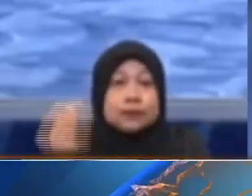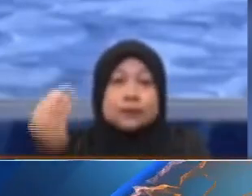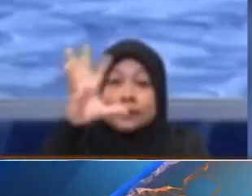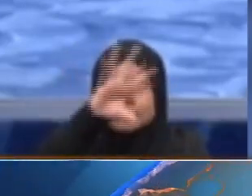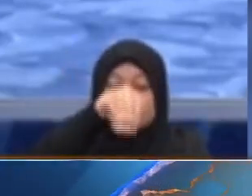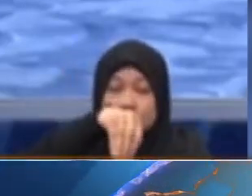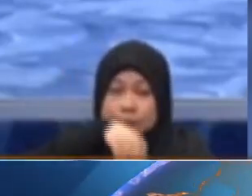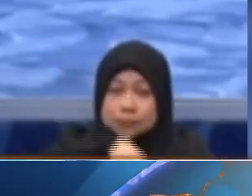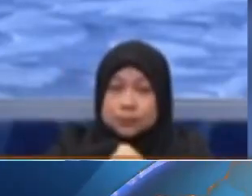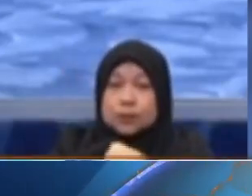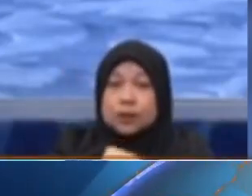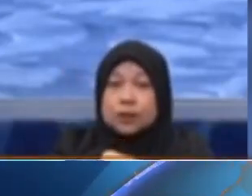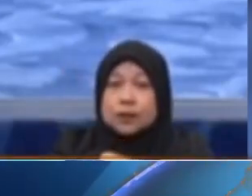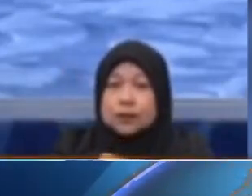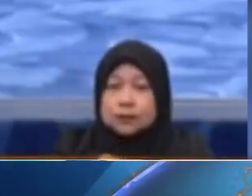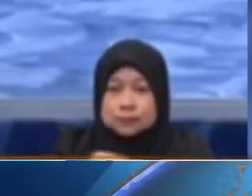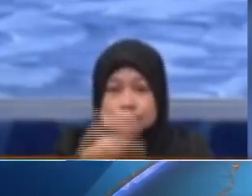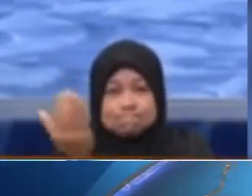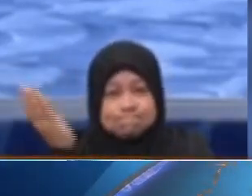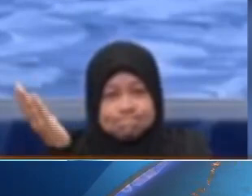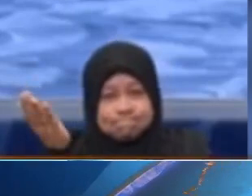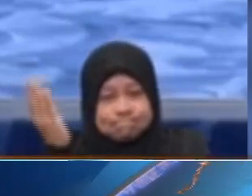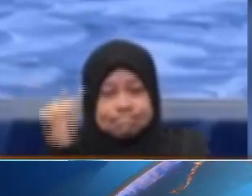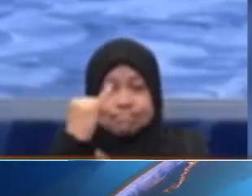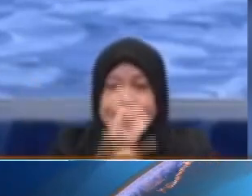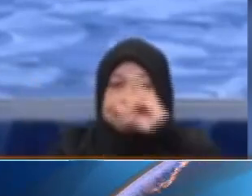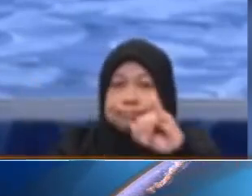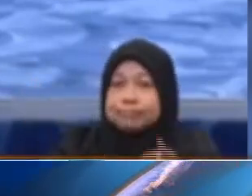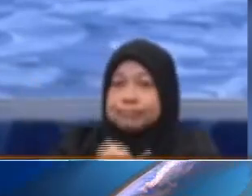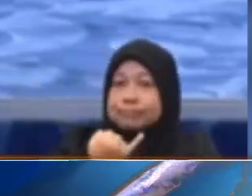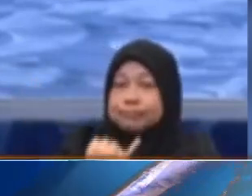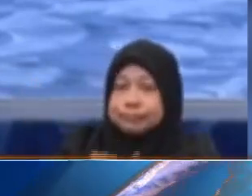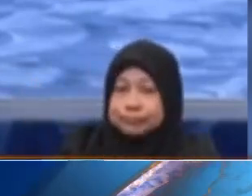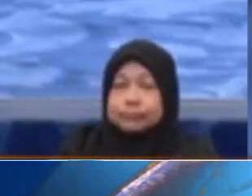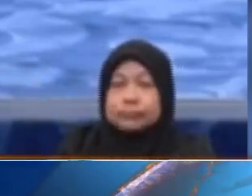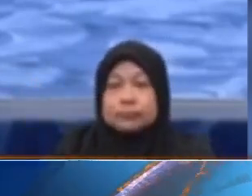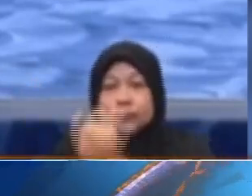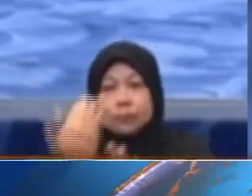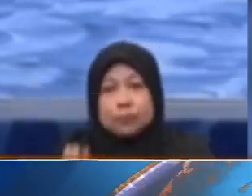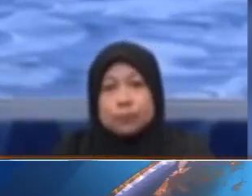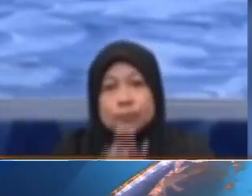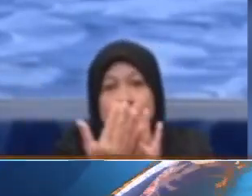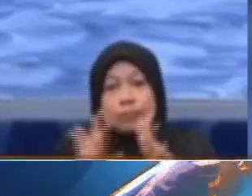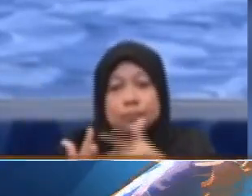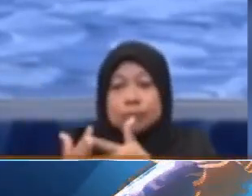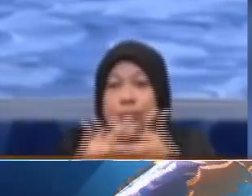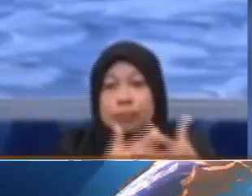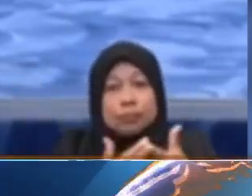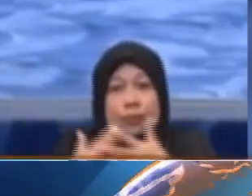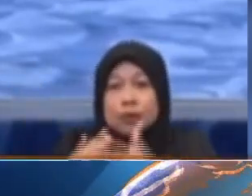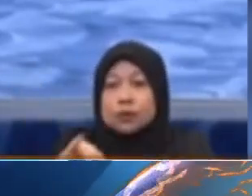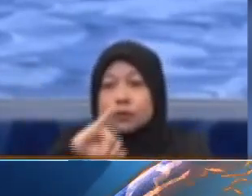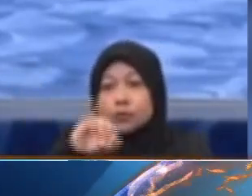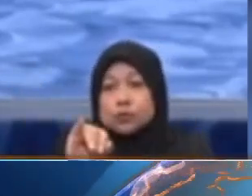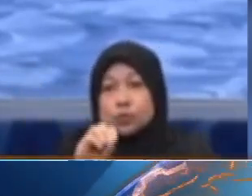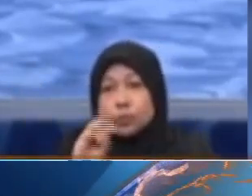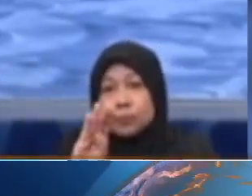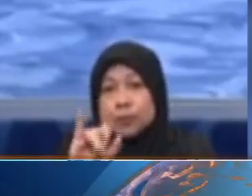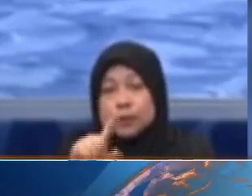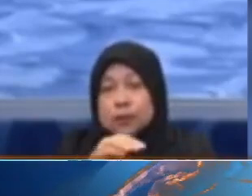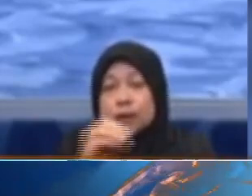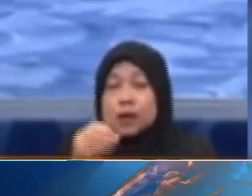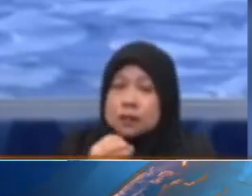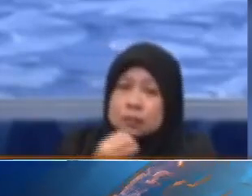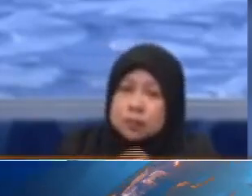termasuklah dalam sidang-sidang antarabangsa berdepan dengan Presiden Amerika Syarikat Joe Biden ataupun